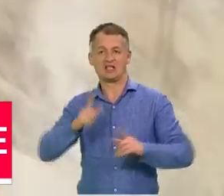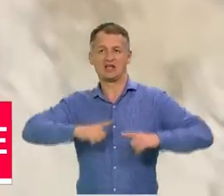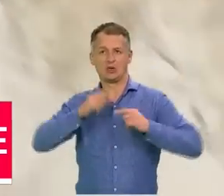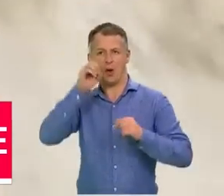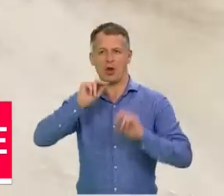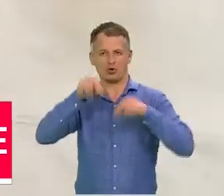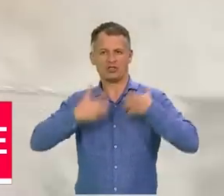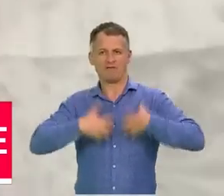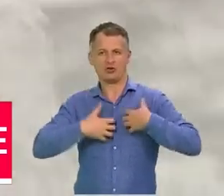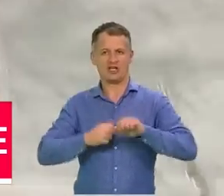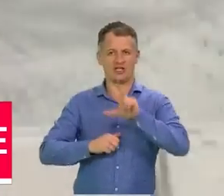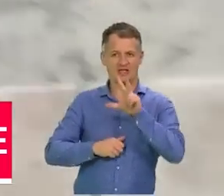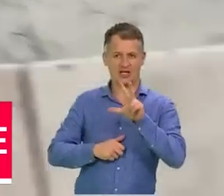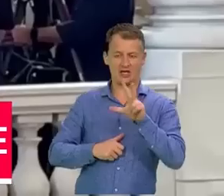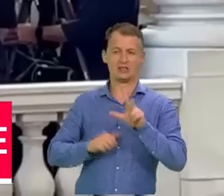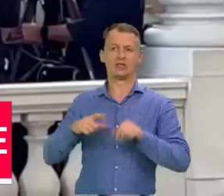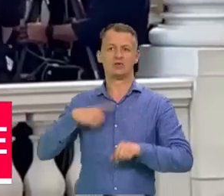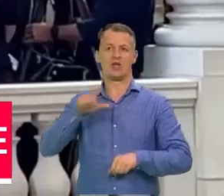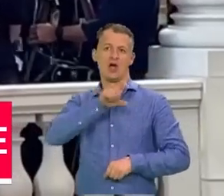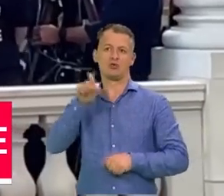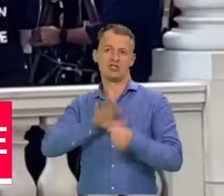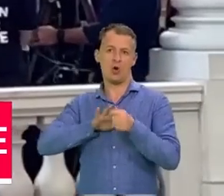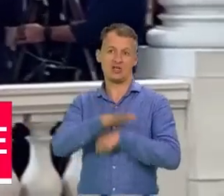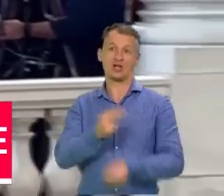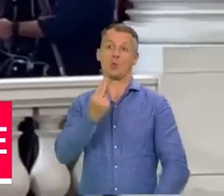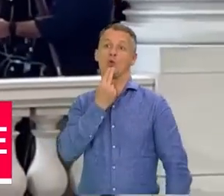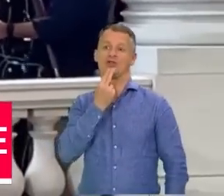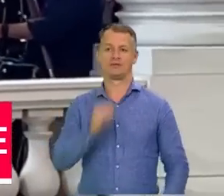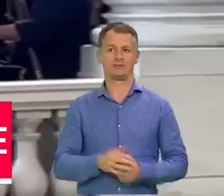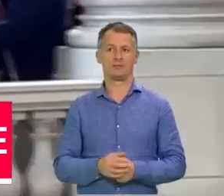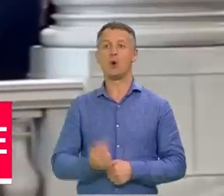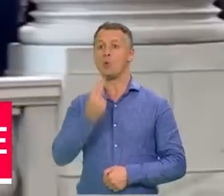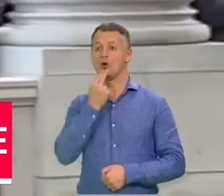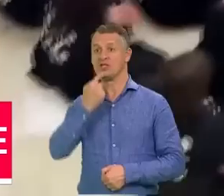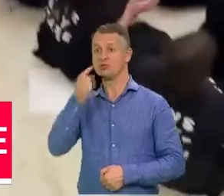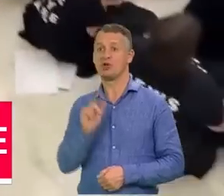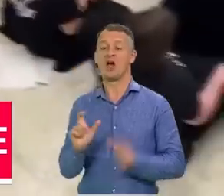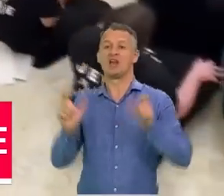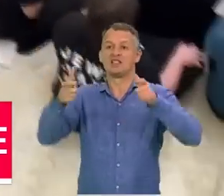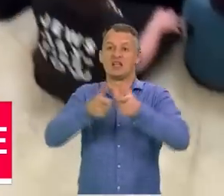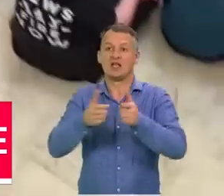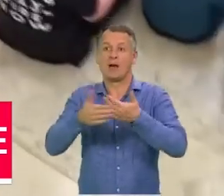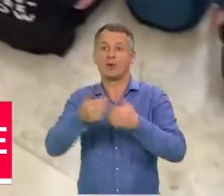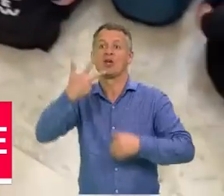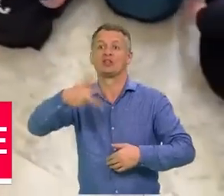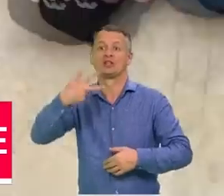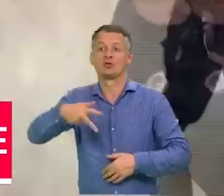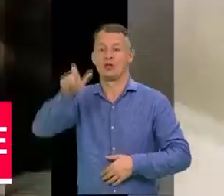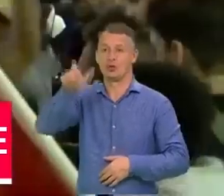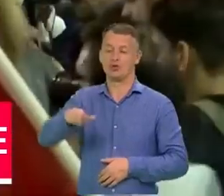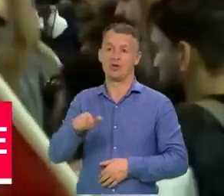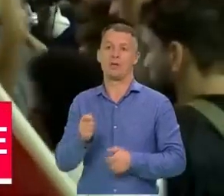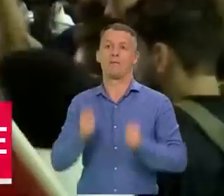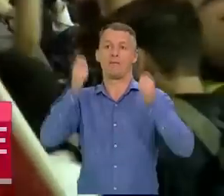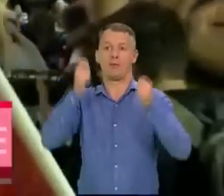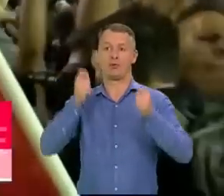violenți, iar trei dintre ei sunt chiar acuzați că au atacat ofițeri. Polițiștii spun că au arestat în jur de 300 de manifestanți.